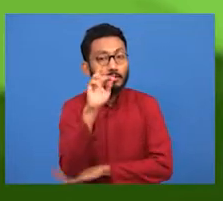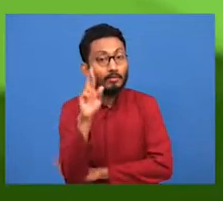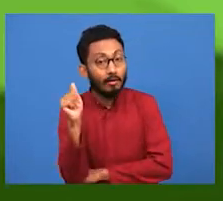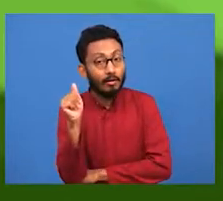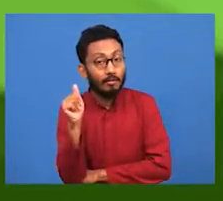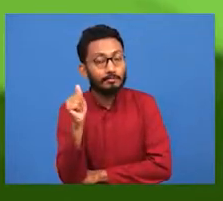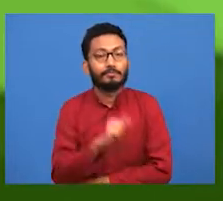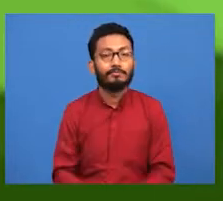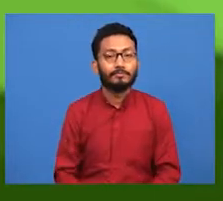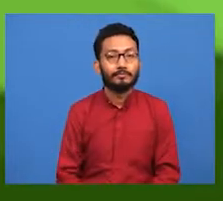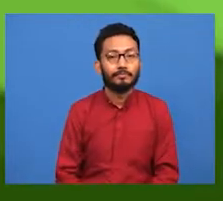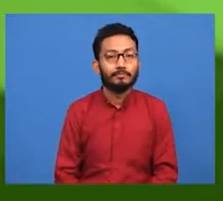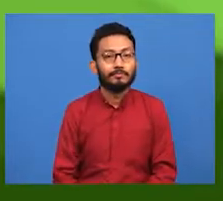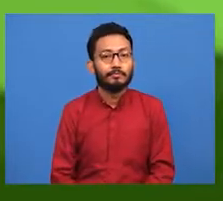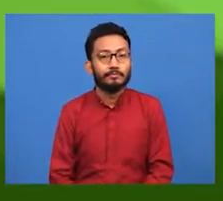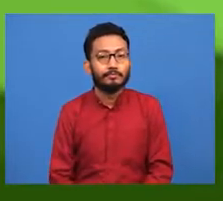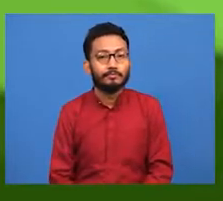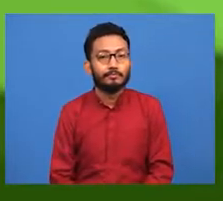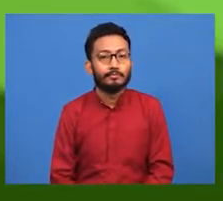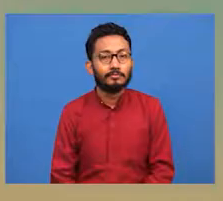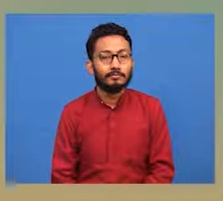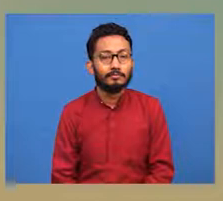Sedia? Jom kita semak.